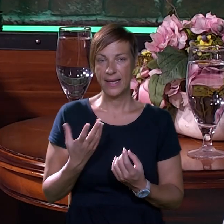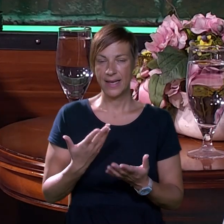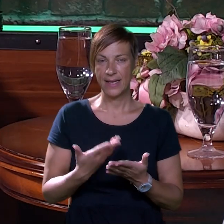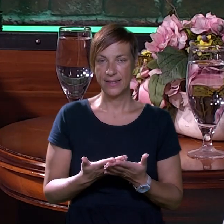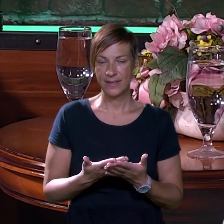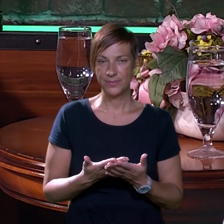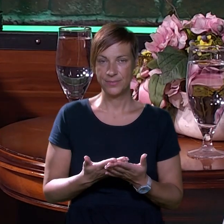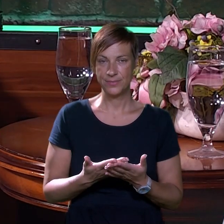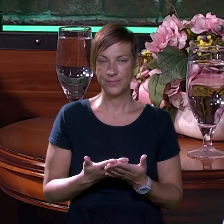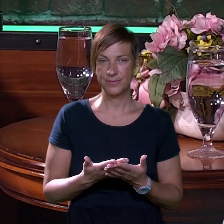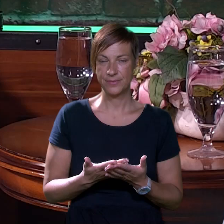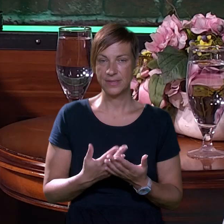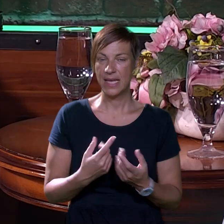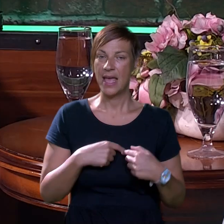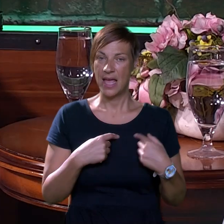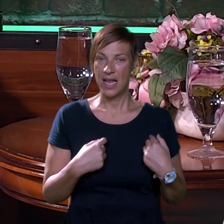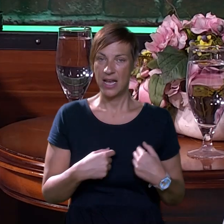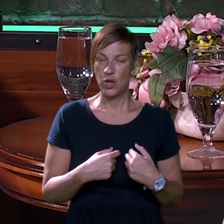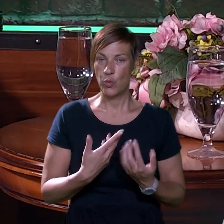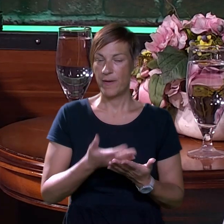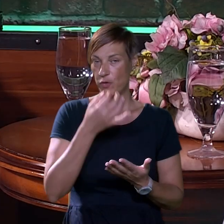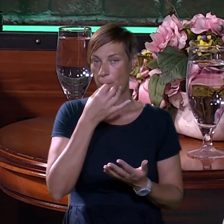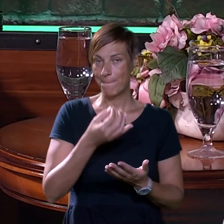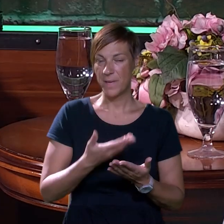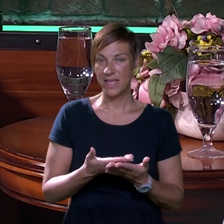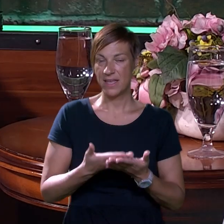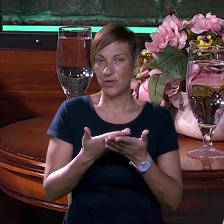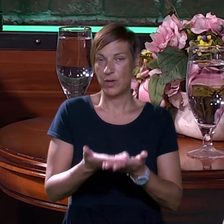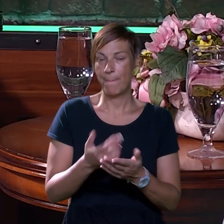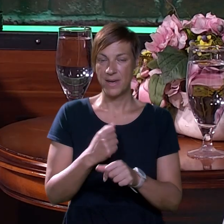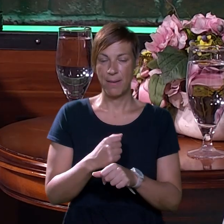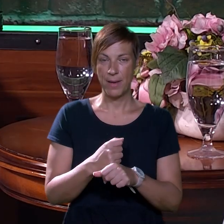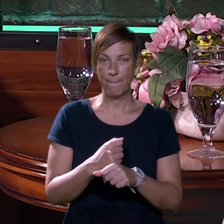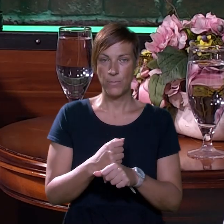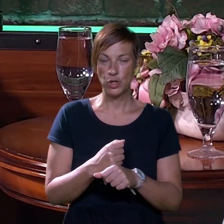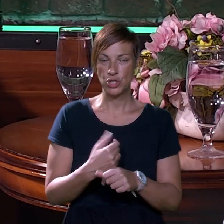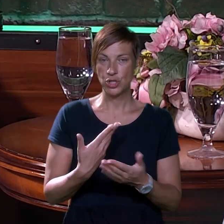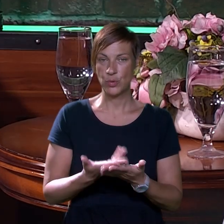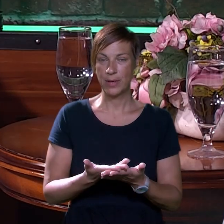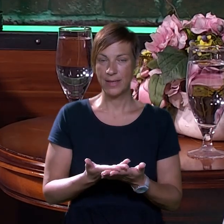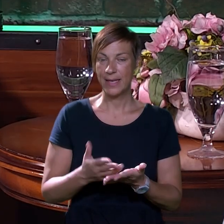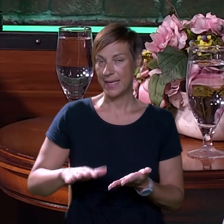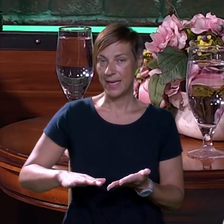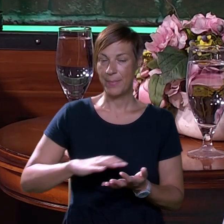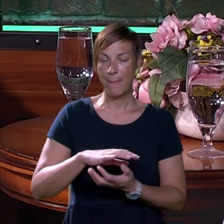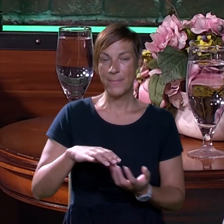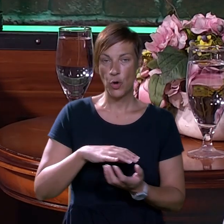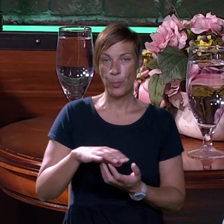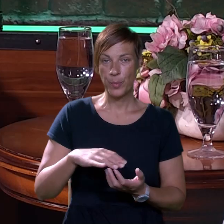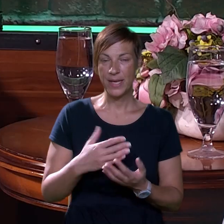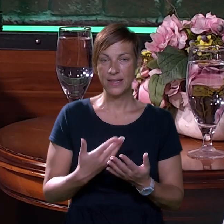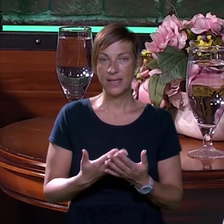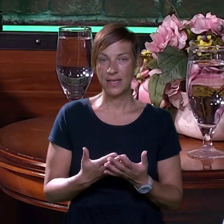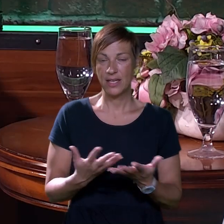kada je bezuvjetna ljubav u pitanju i prema poslu i prema svojoj